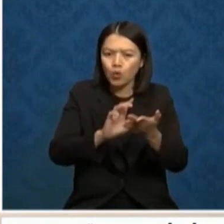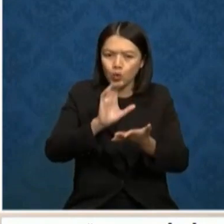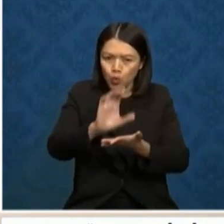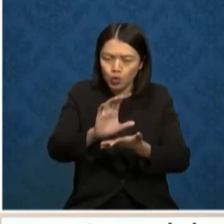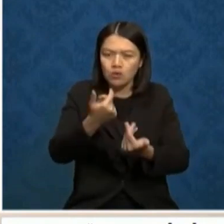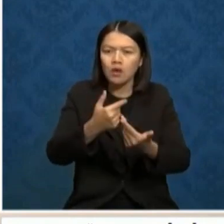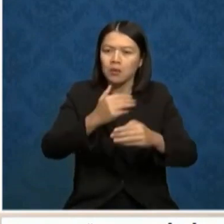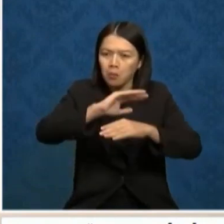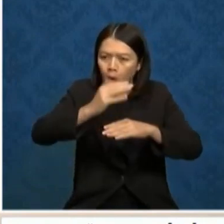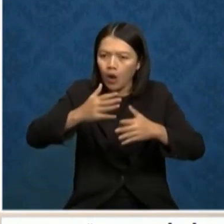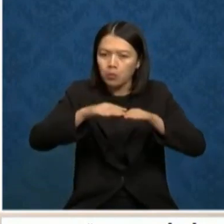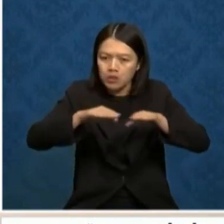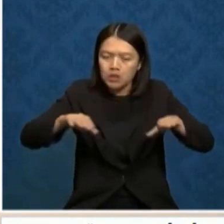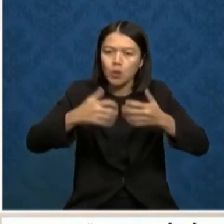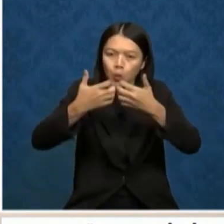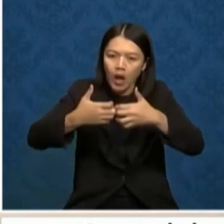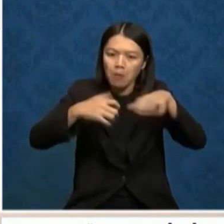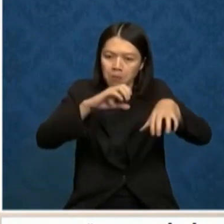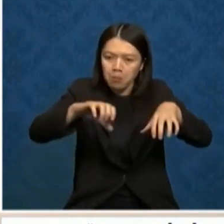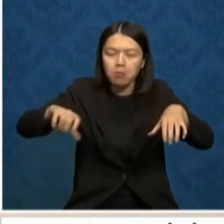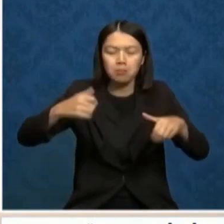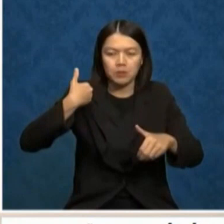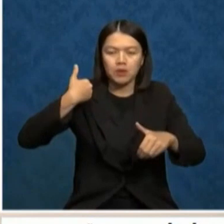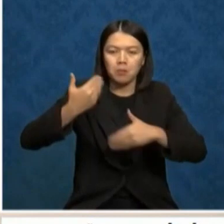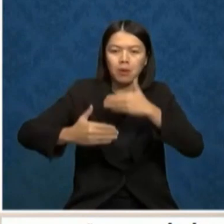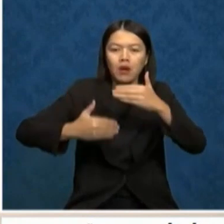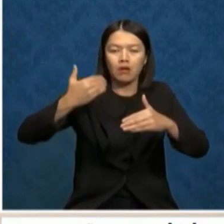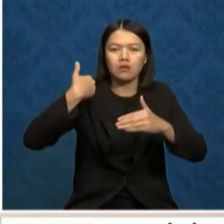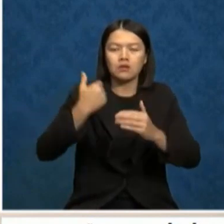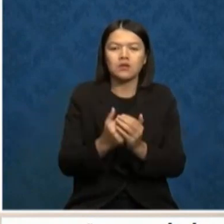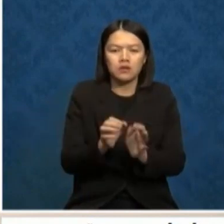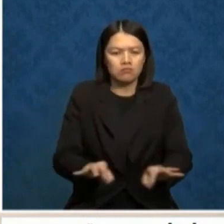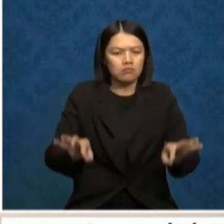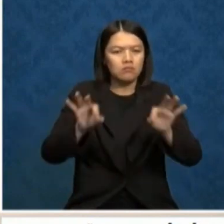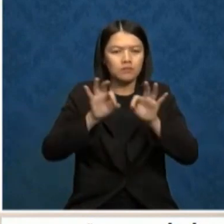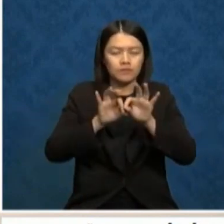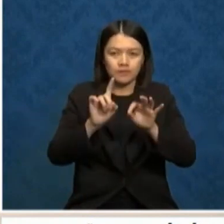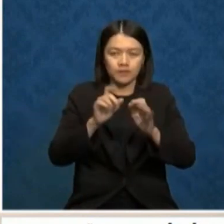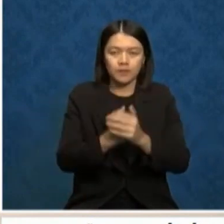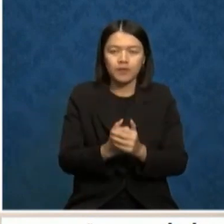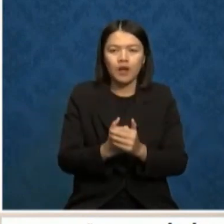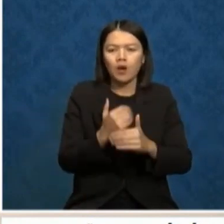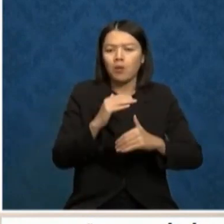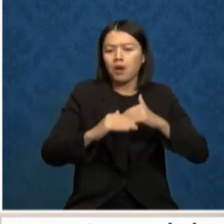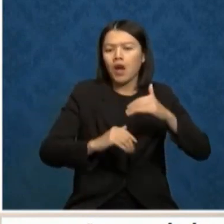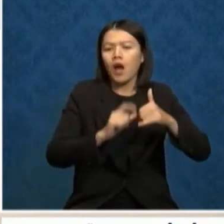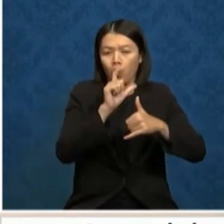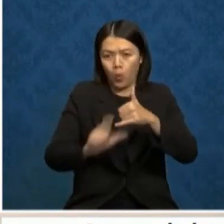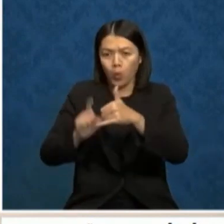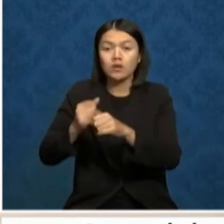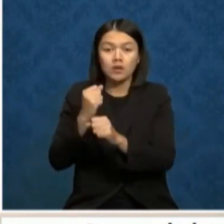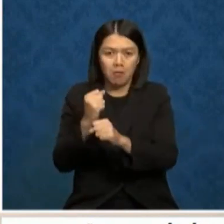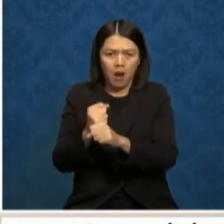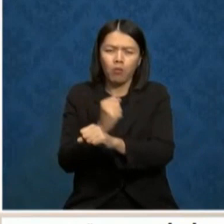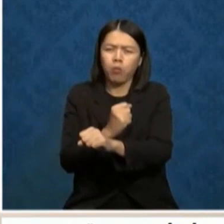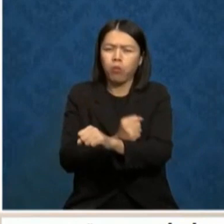คะโดยเฉพาะในด้านอุตสาหกรรมเราจำเป็นอย่างยิ่งนะคะที่จะต้องพัฒนาแรงงานจำน